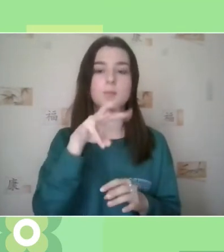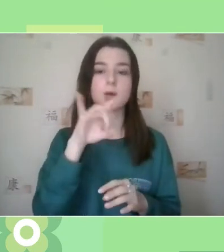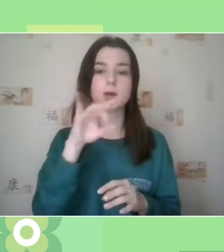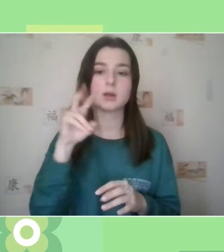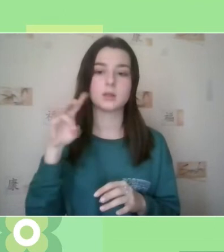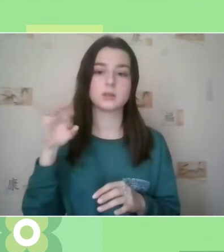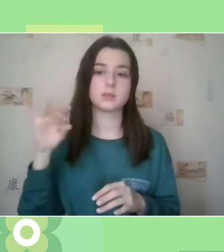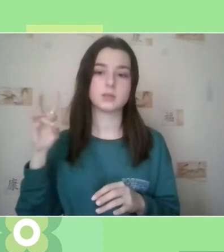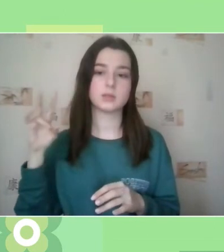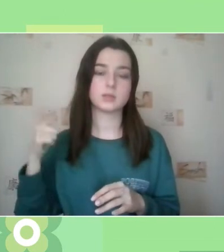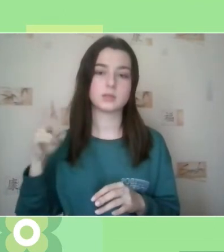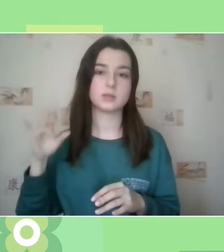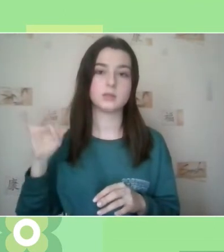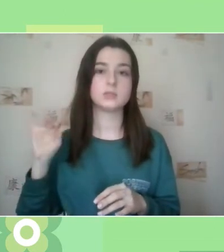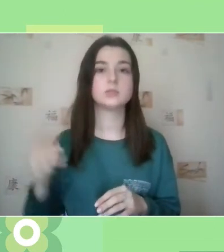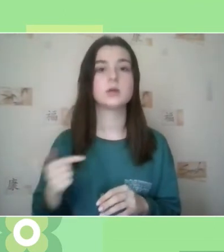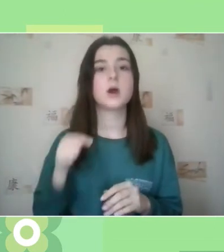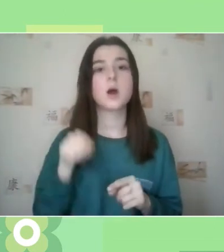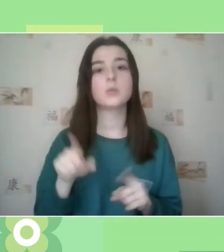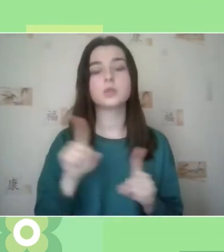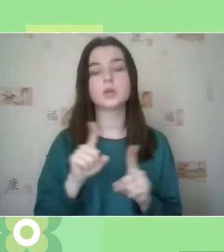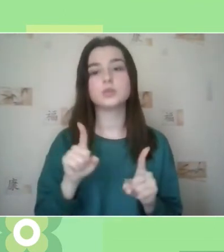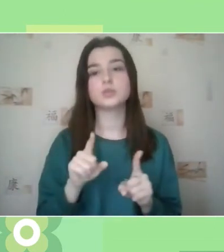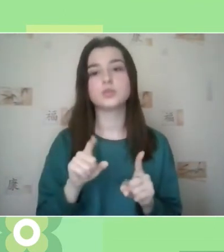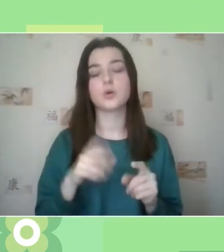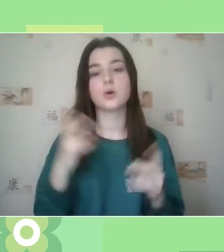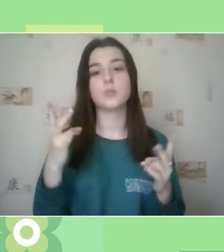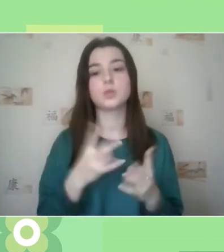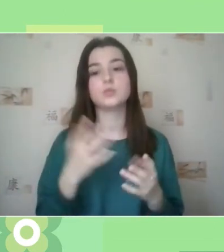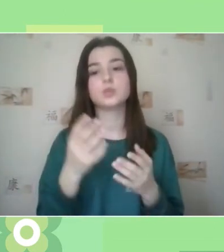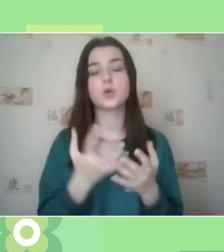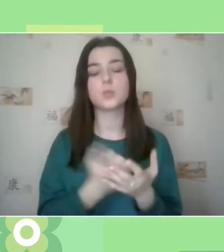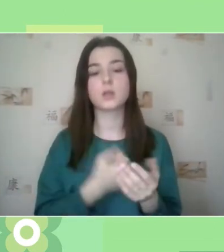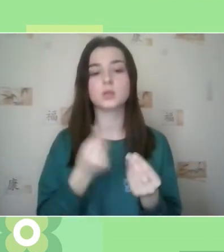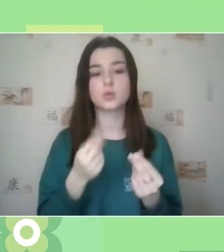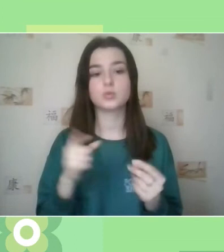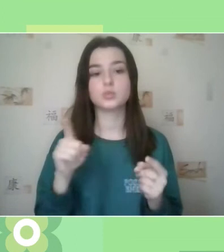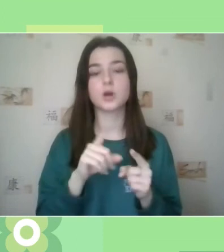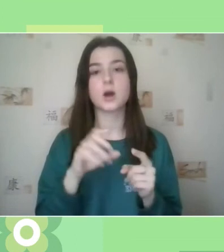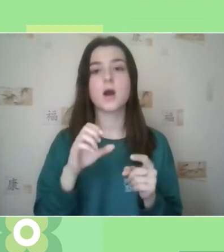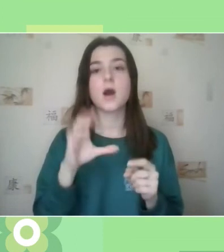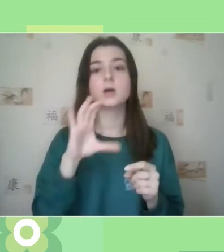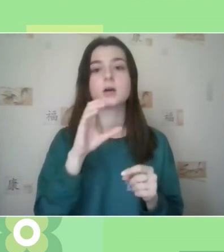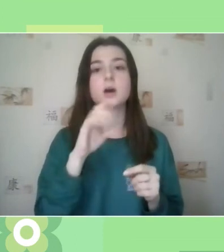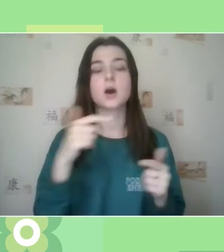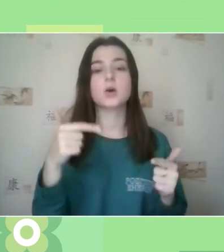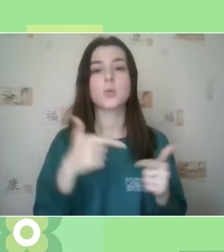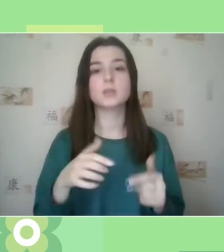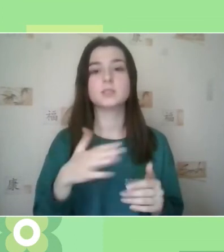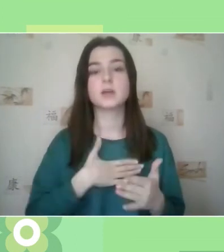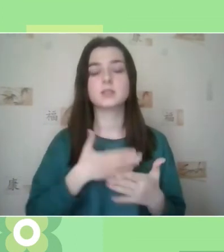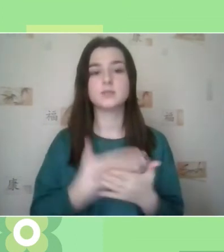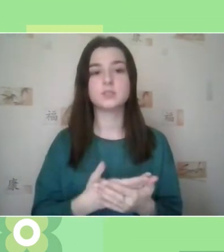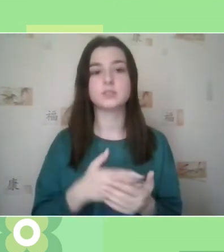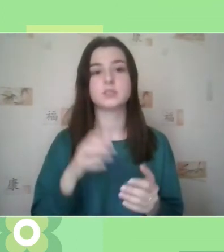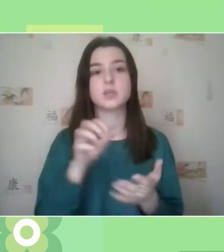підприємці займаються бізнесом для того, щоб заробляти гроші. Громадські активісти займаються громадським активізмом для того, щоб змінювати світ